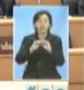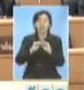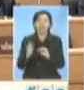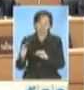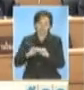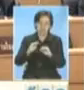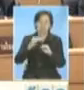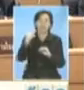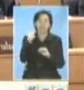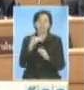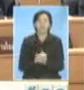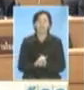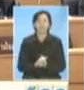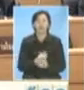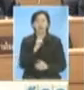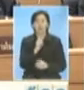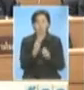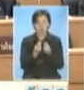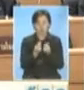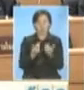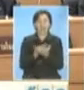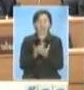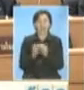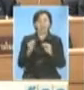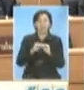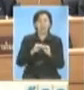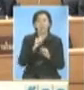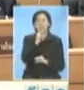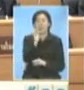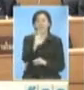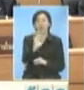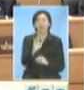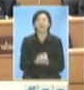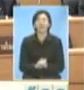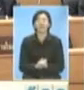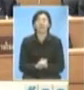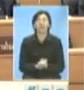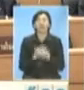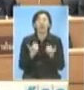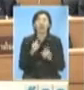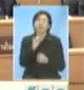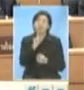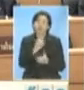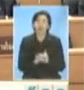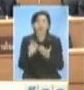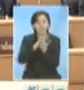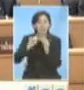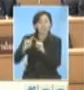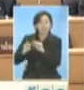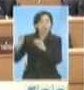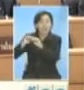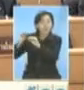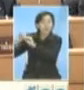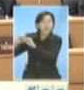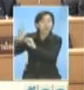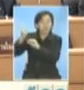ติท่านอย่าไปอ้างแต่ตัวเลขที่มันเพิ่มขึ้นนะวันนี้ถ้าให้ดีท่านต้องถามว่าเพื่อนบ้านเขาเพิ่มขึ้นม